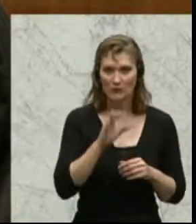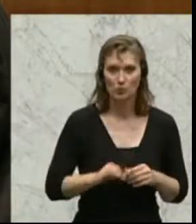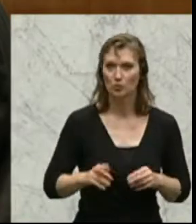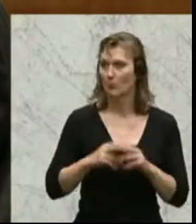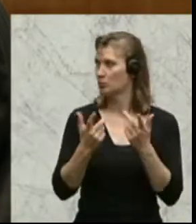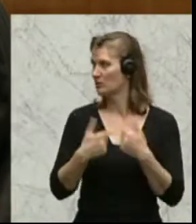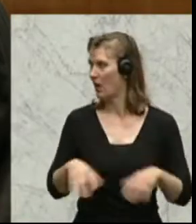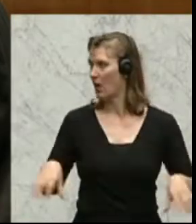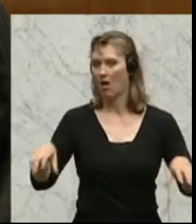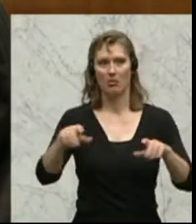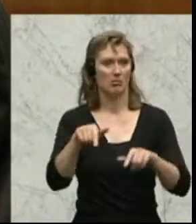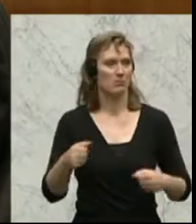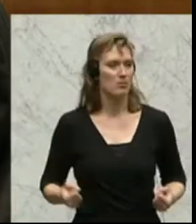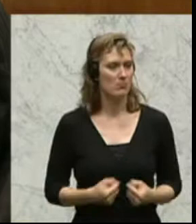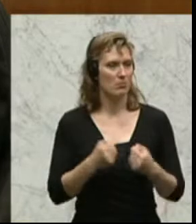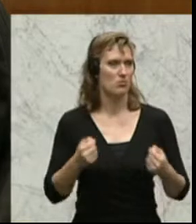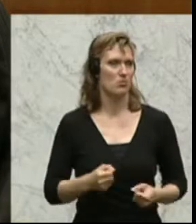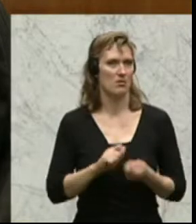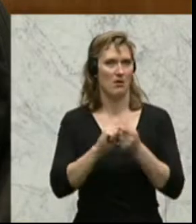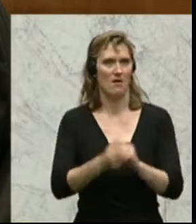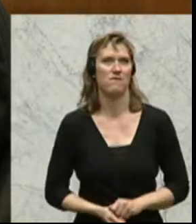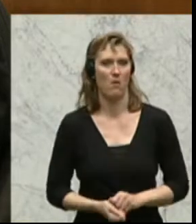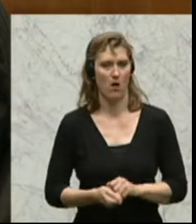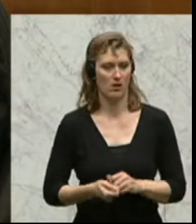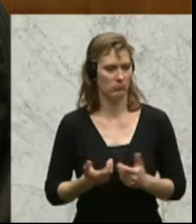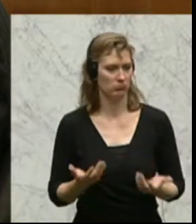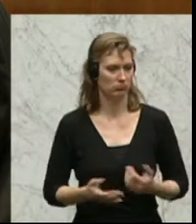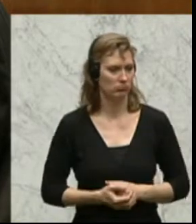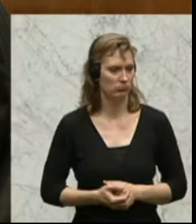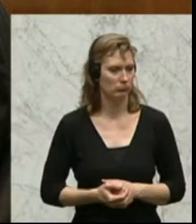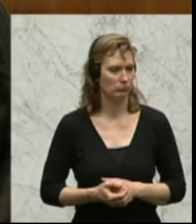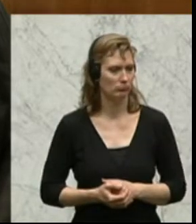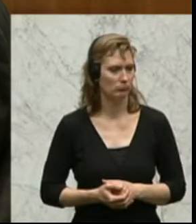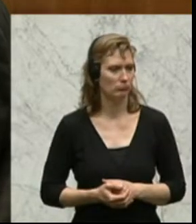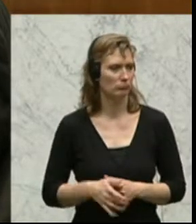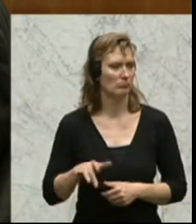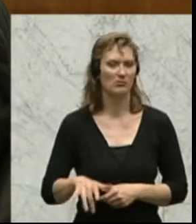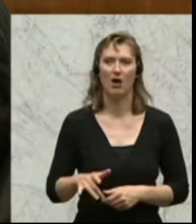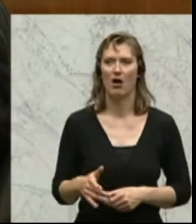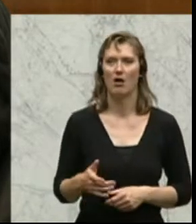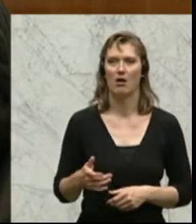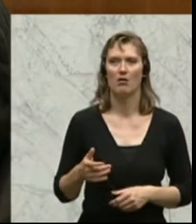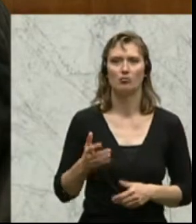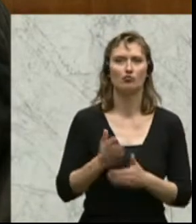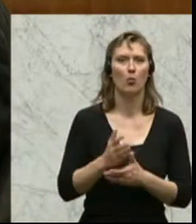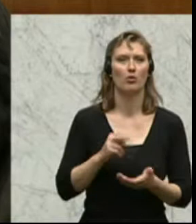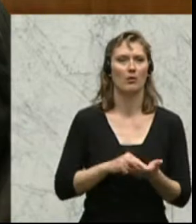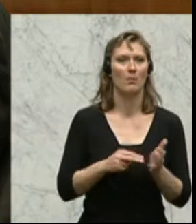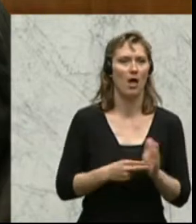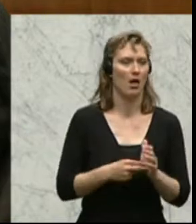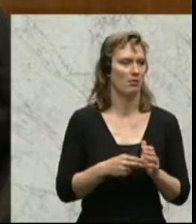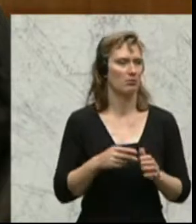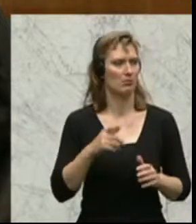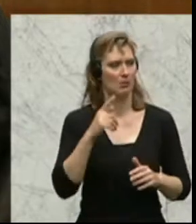zu entsprechenden Reformen zu kommen. Wir haben hier das ein oder andere durchaus in den